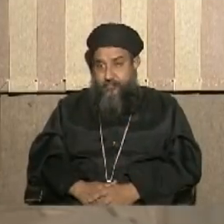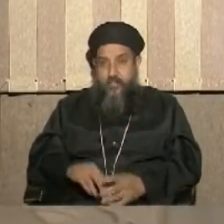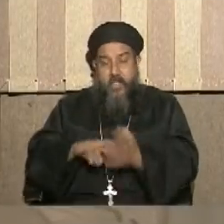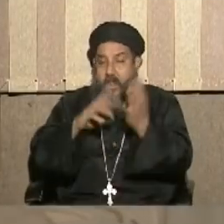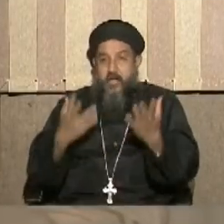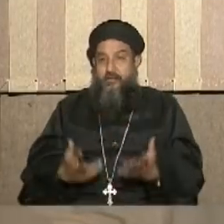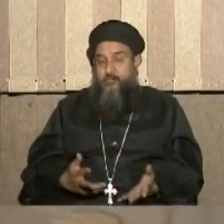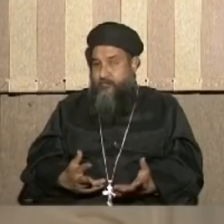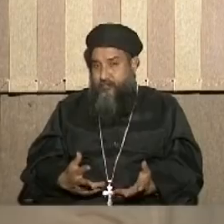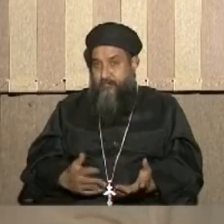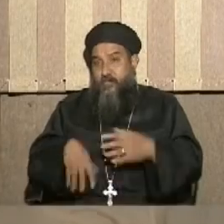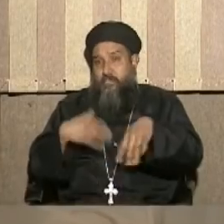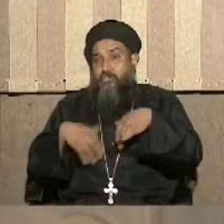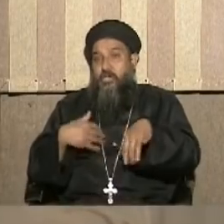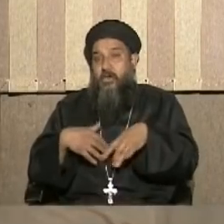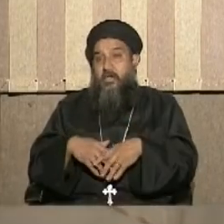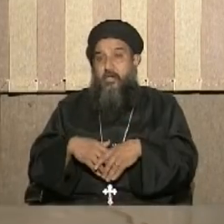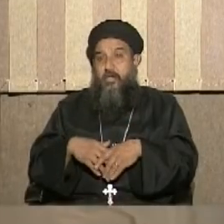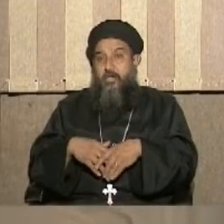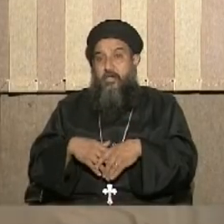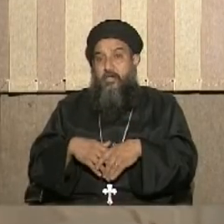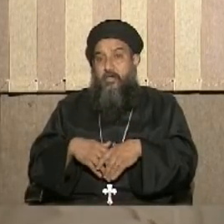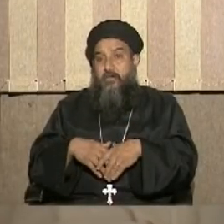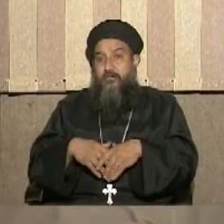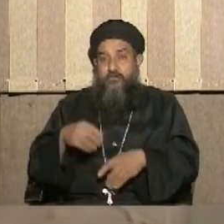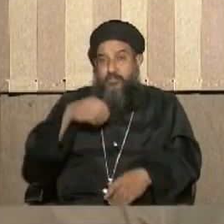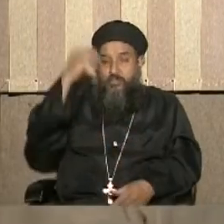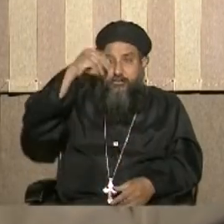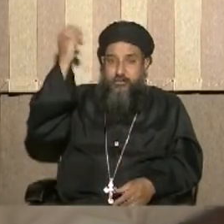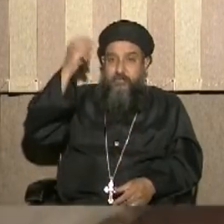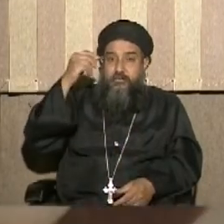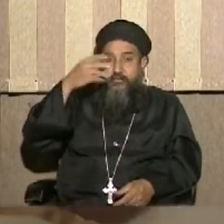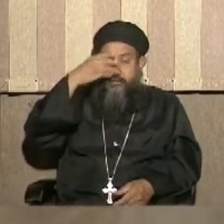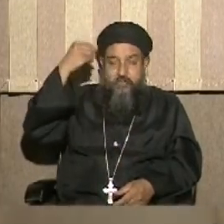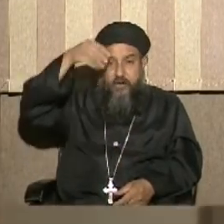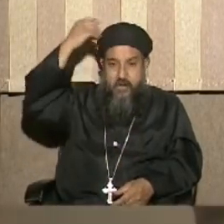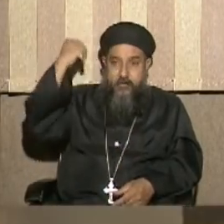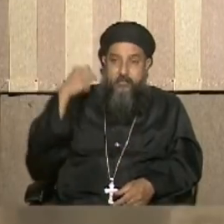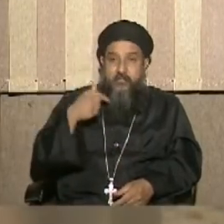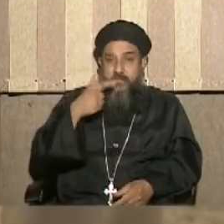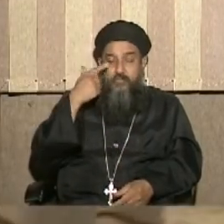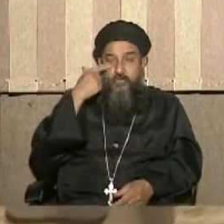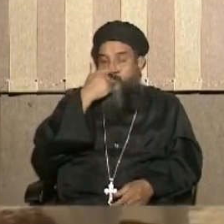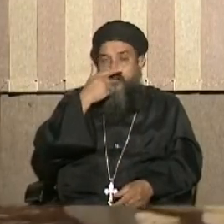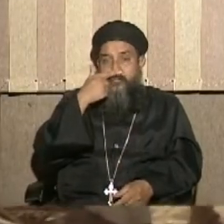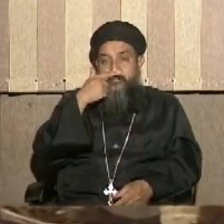انا اتشليت. اللي حصل؟ انا اتشليت. انت شيل على عينيا، شيل على عينيا بسرعه.